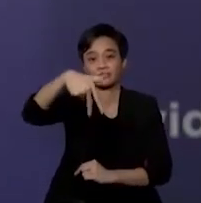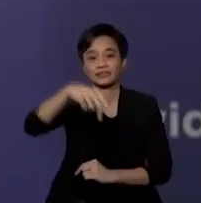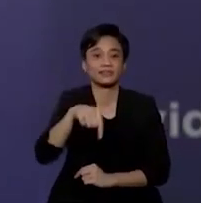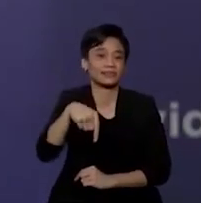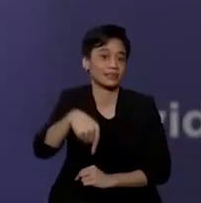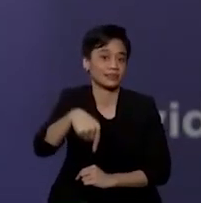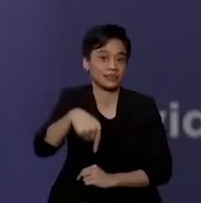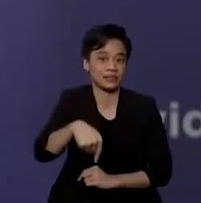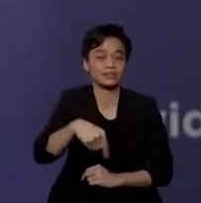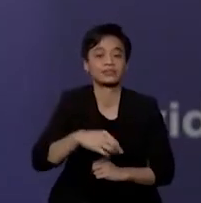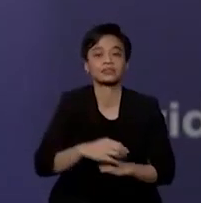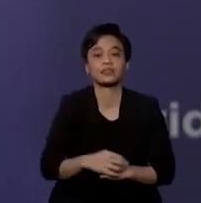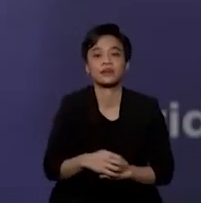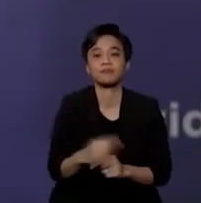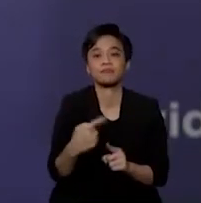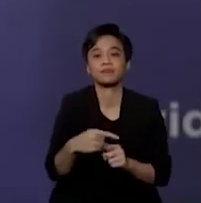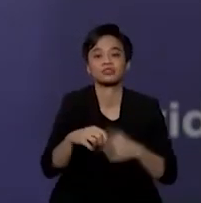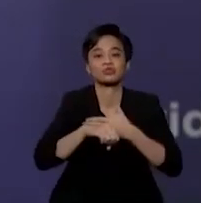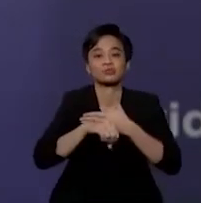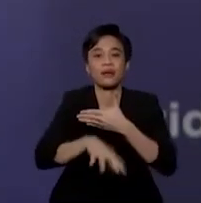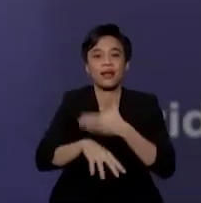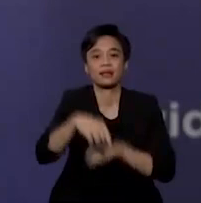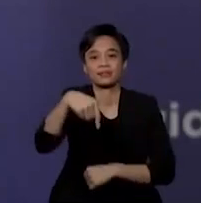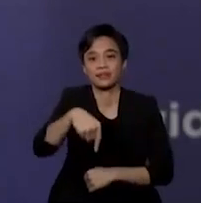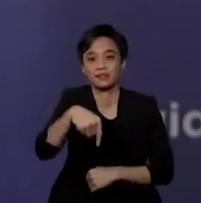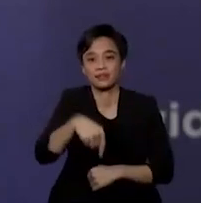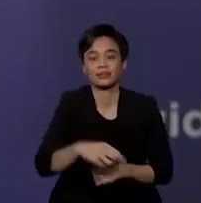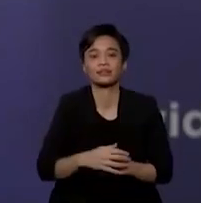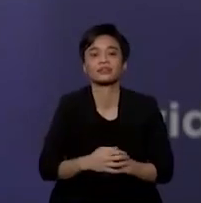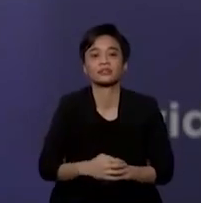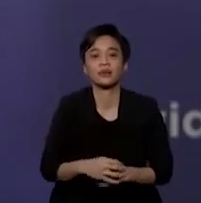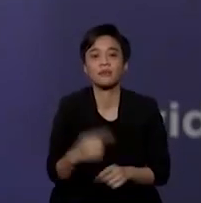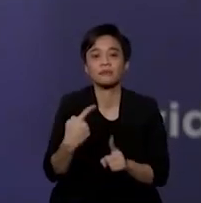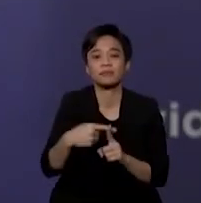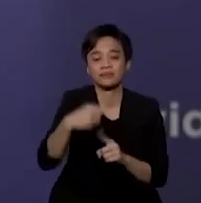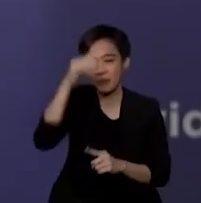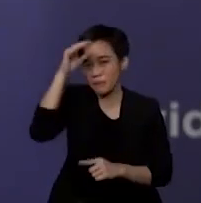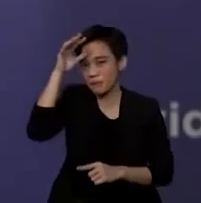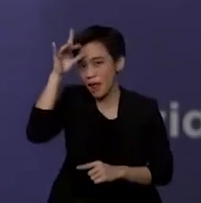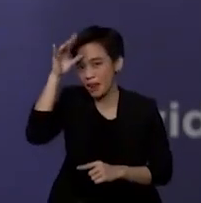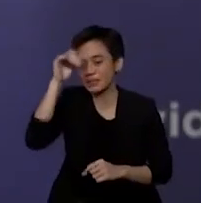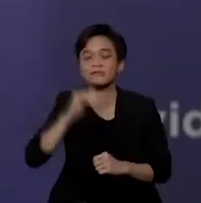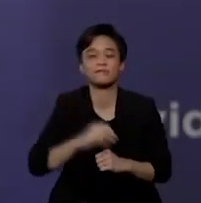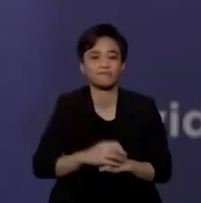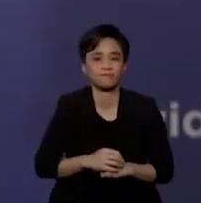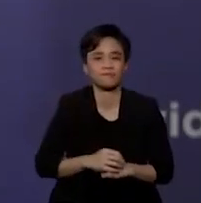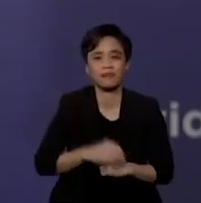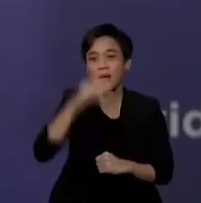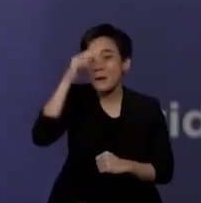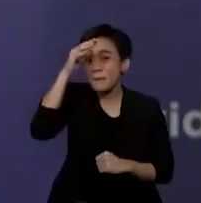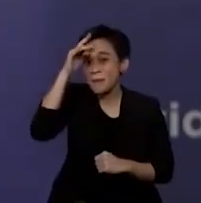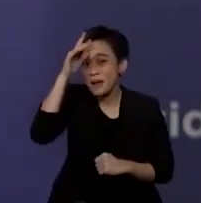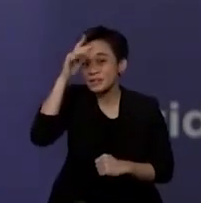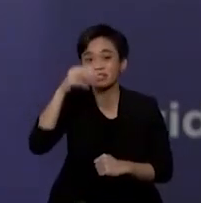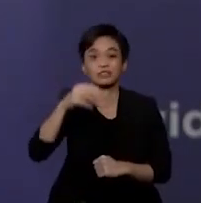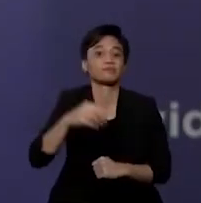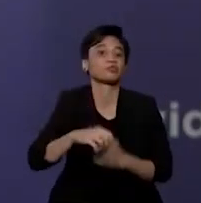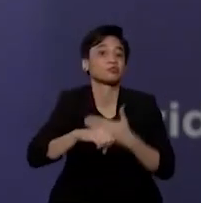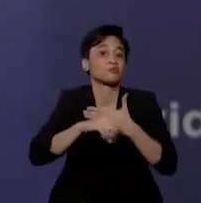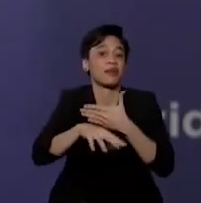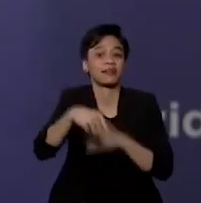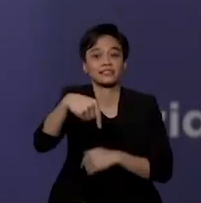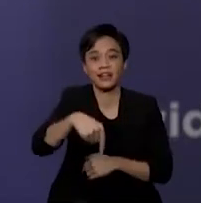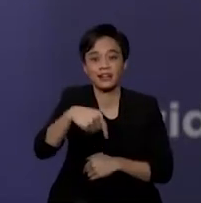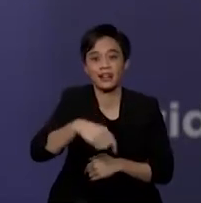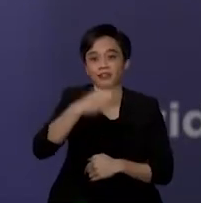Selatan, dan Sumatera Selatan, juga Bali. Bali, Sumatera Selatan, dan